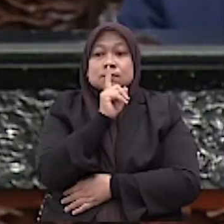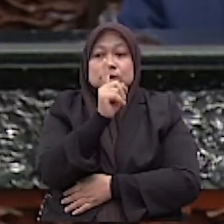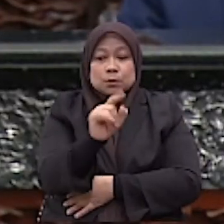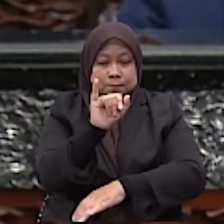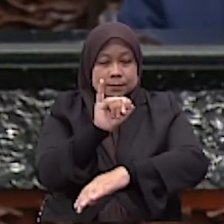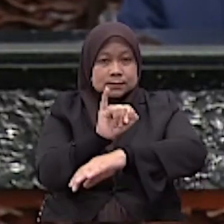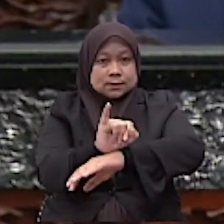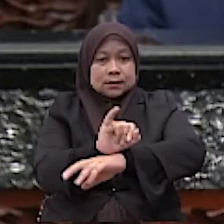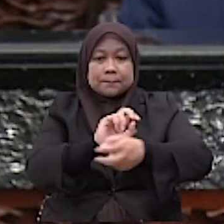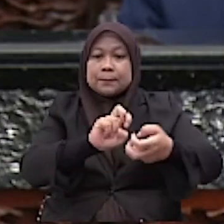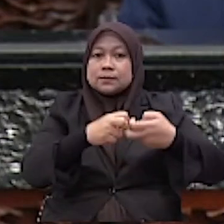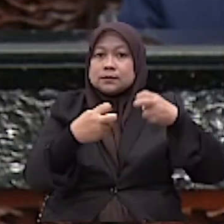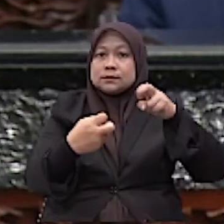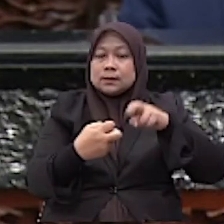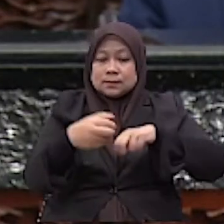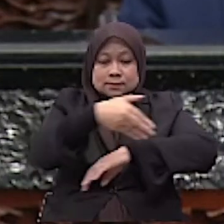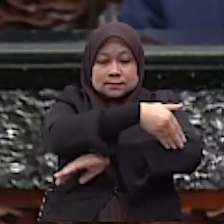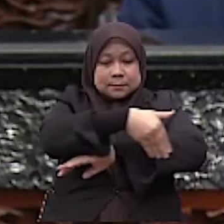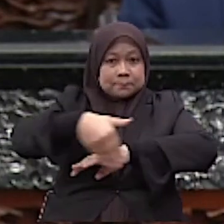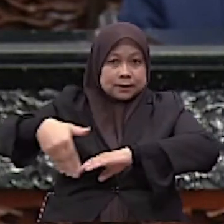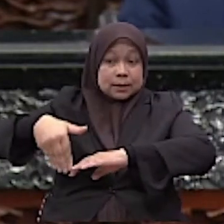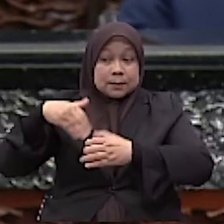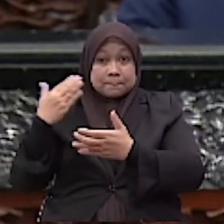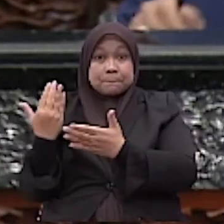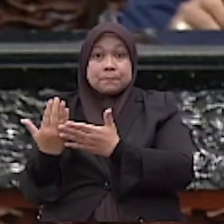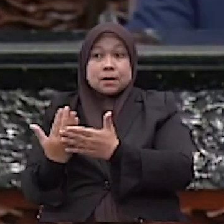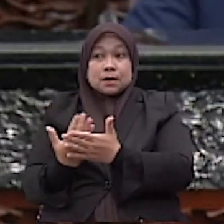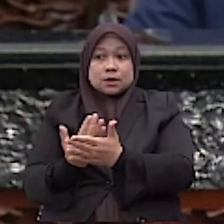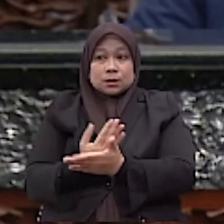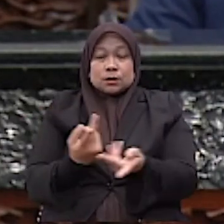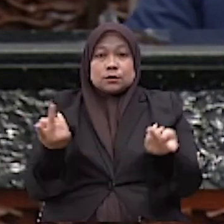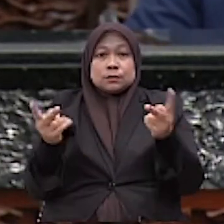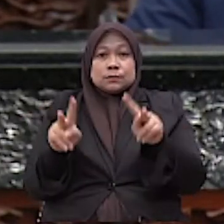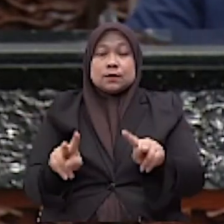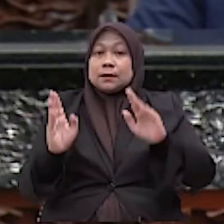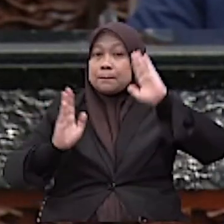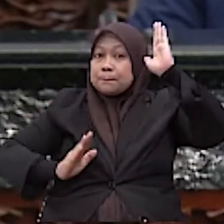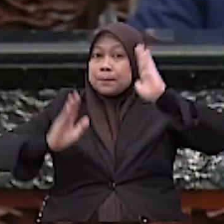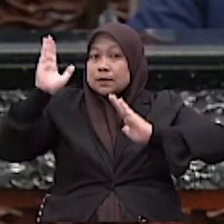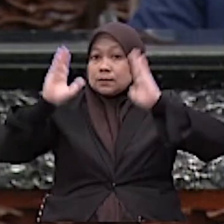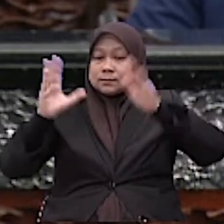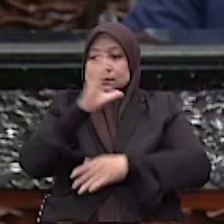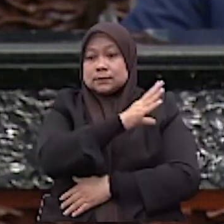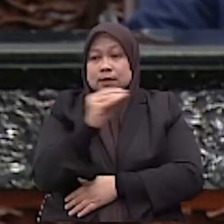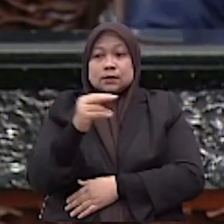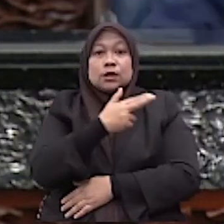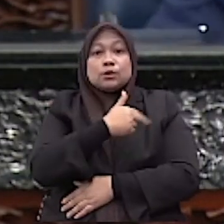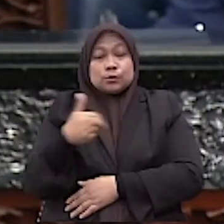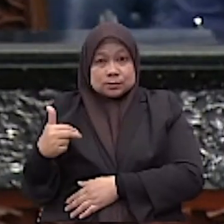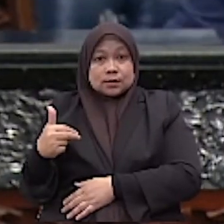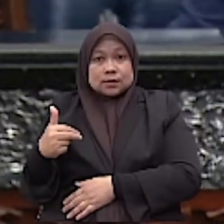perjanjian penyelesaian sempadan yang baru ditandatangani Antara Malaysia dan Indonesia